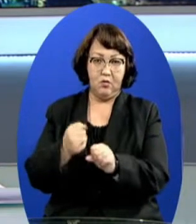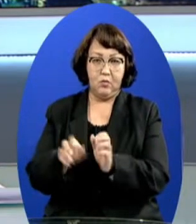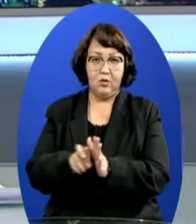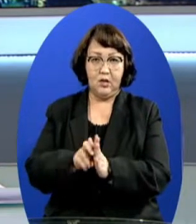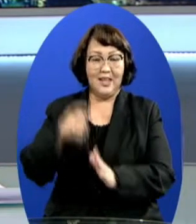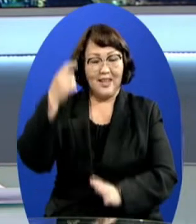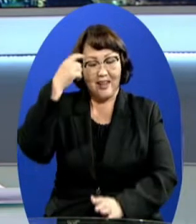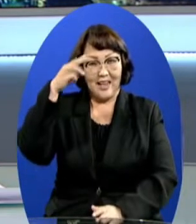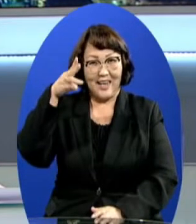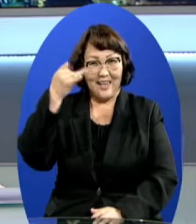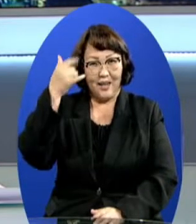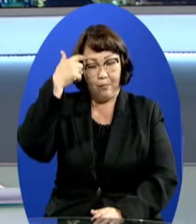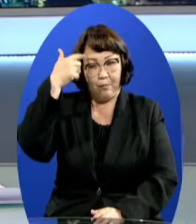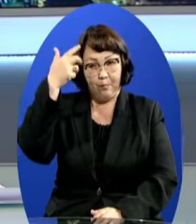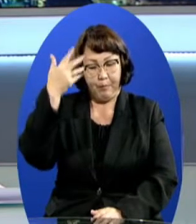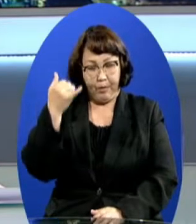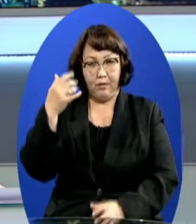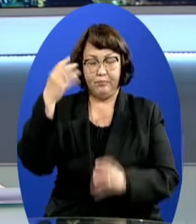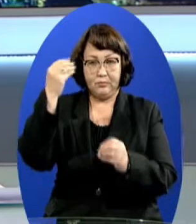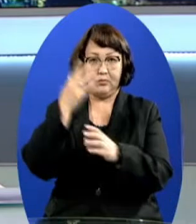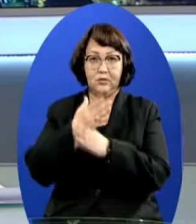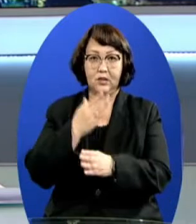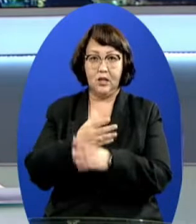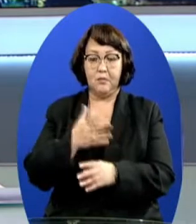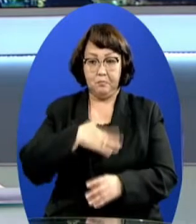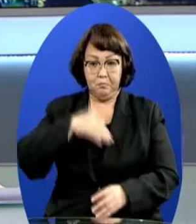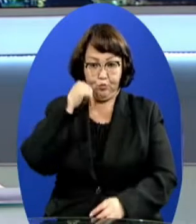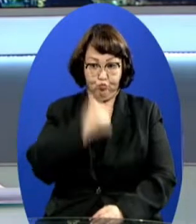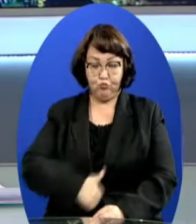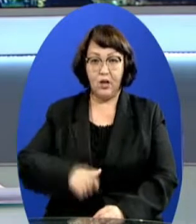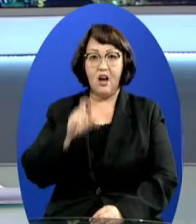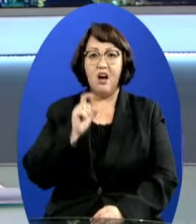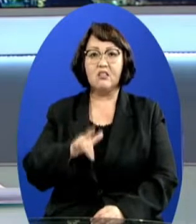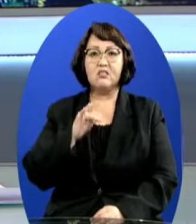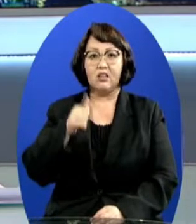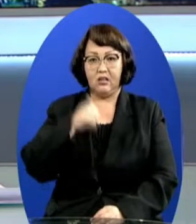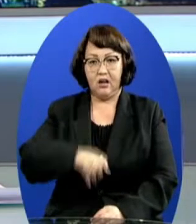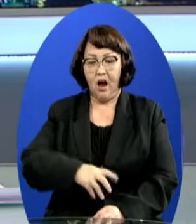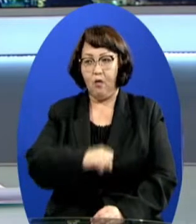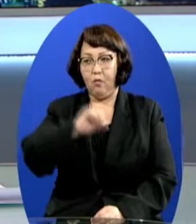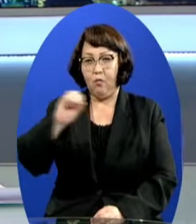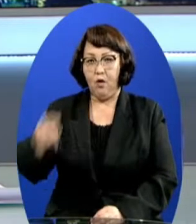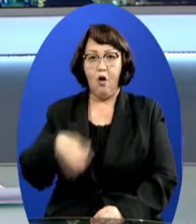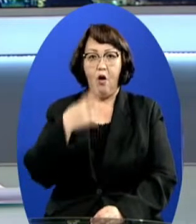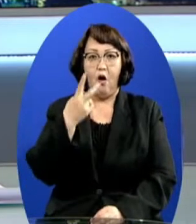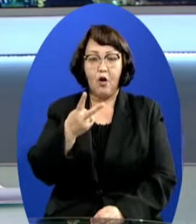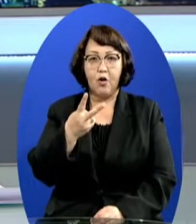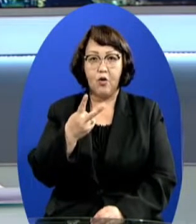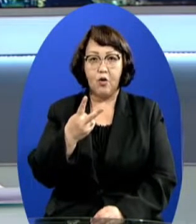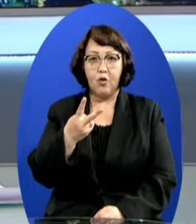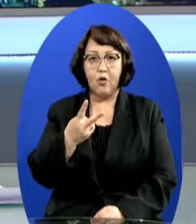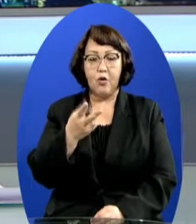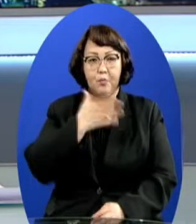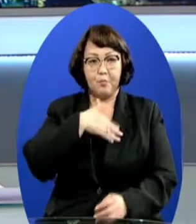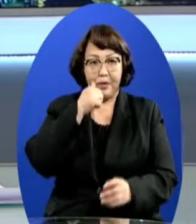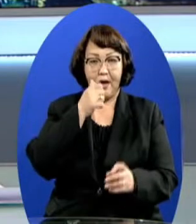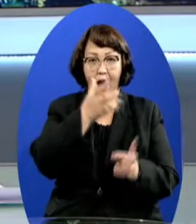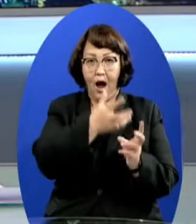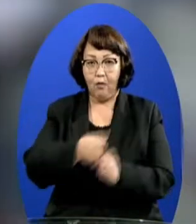тарихны өвхөлтөө донороос иргэдийн шилжүүлэн суулгах боломж бүрдсэн юм. Энэ онд л гэхэд тарихны өвхөлтөө 2 донороос 4 хүнд амьдрал биелгэлсэн